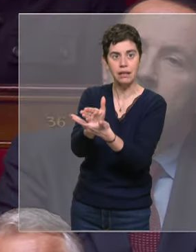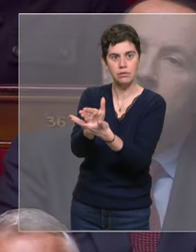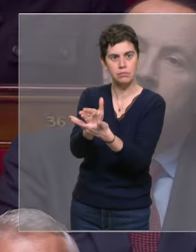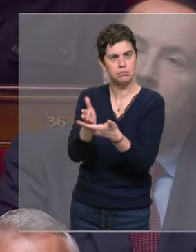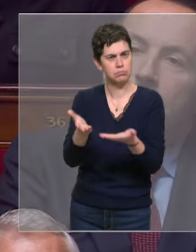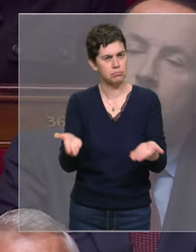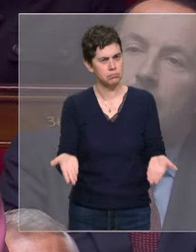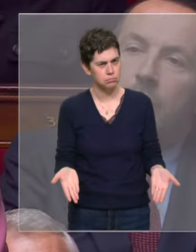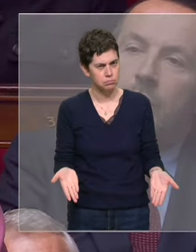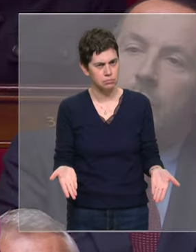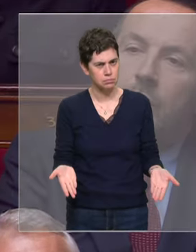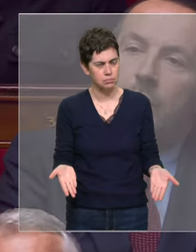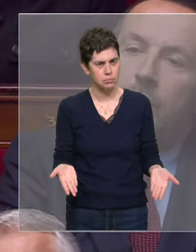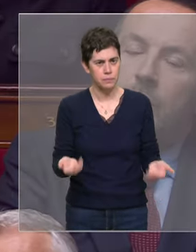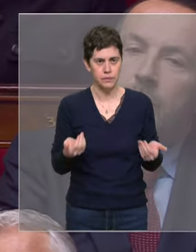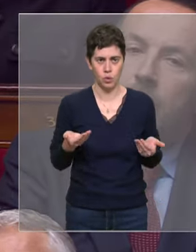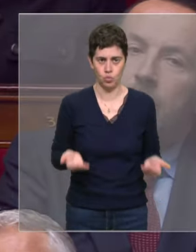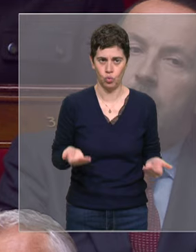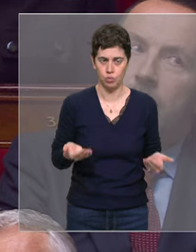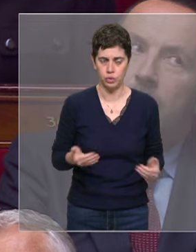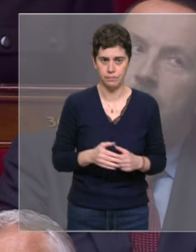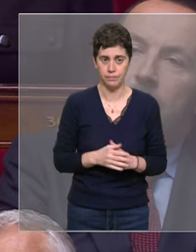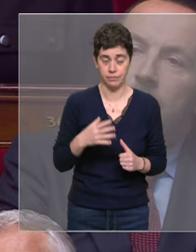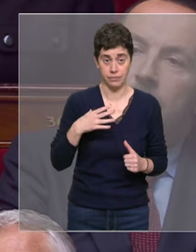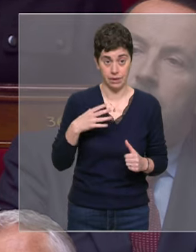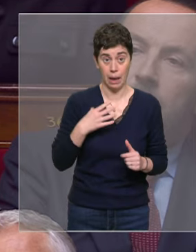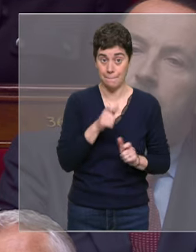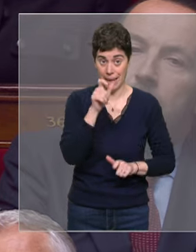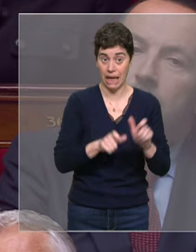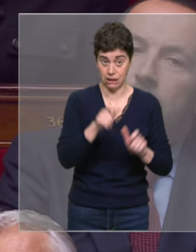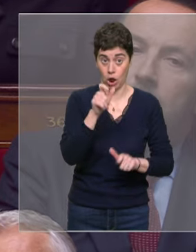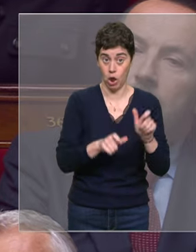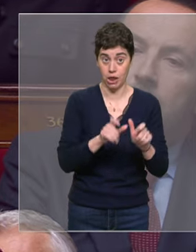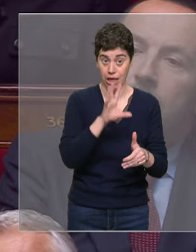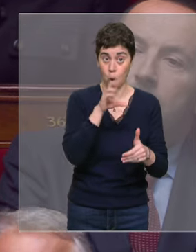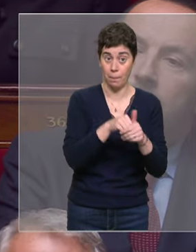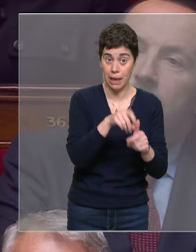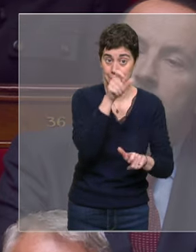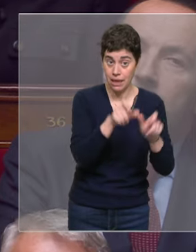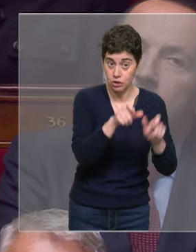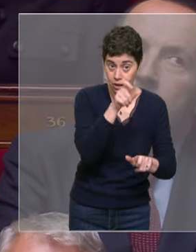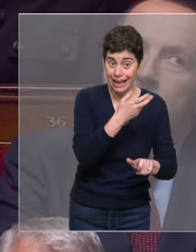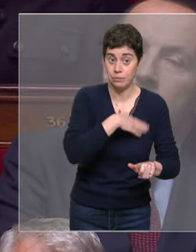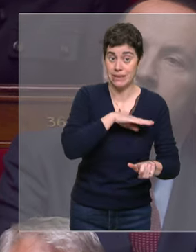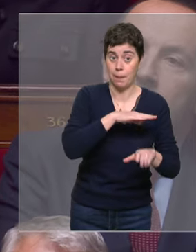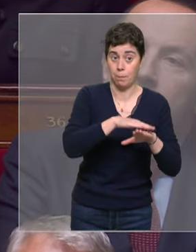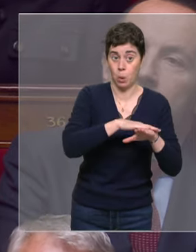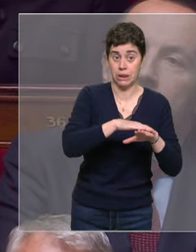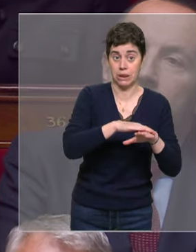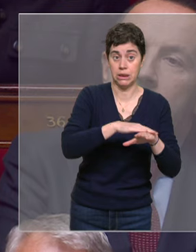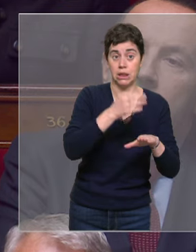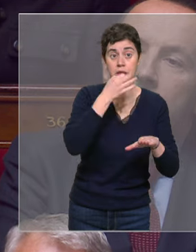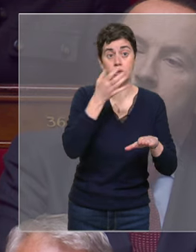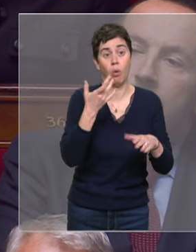À l'heure où tant de personnes, y compris des responsables politiques, parlent de la guerre avec tant de